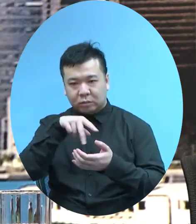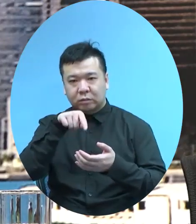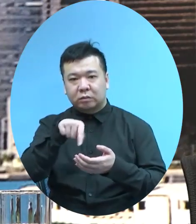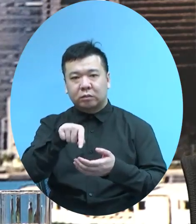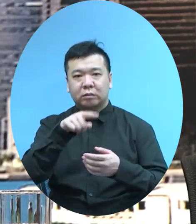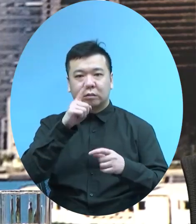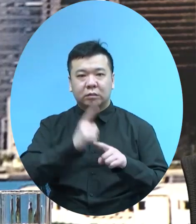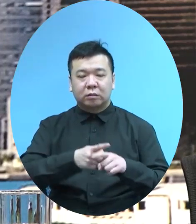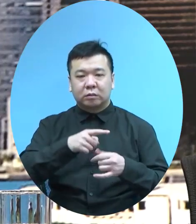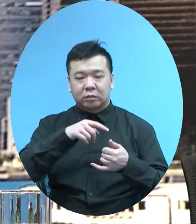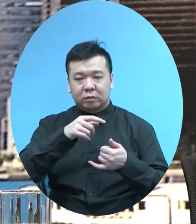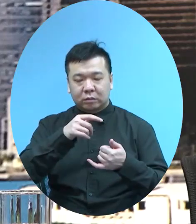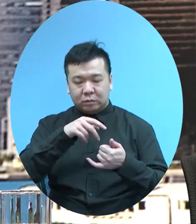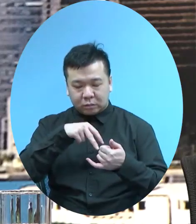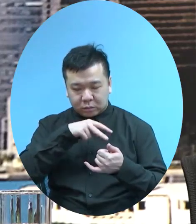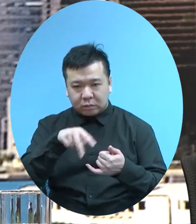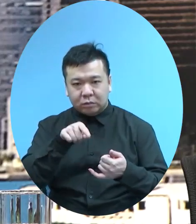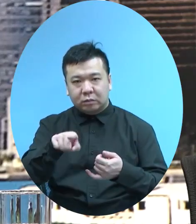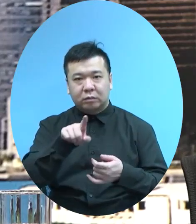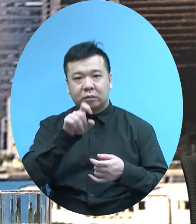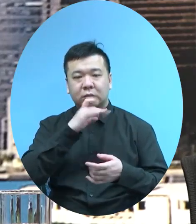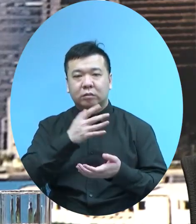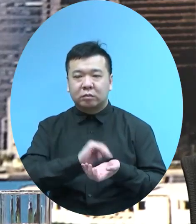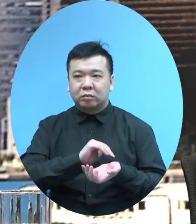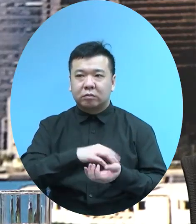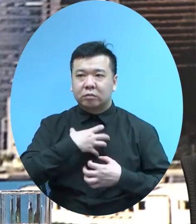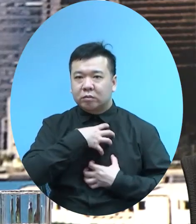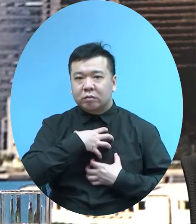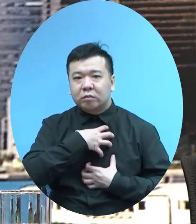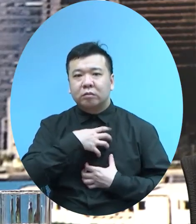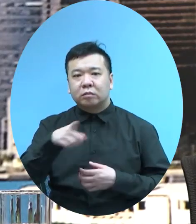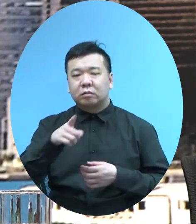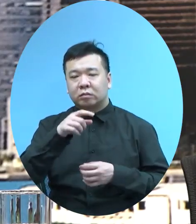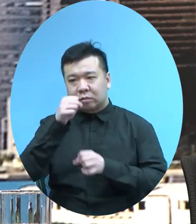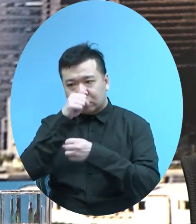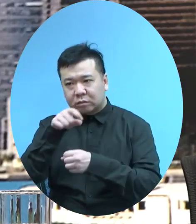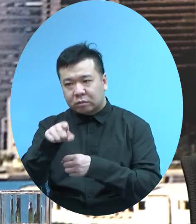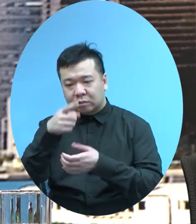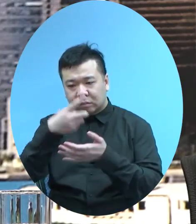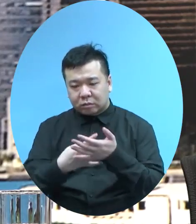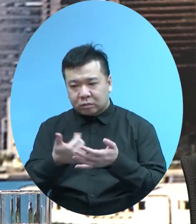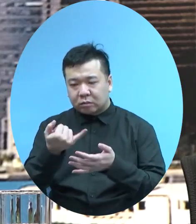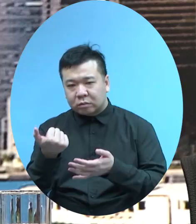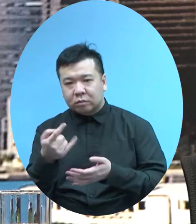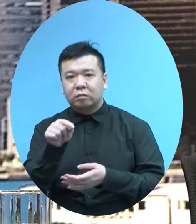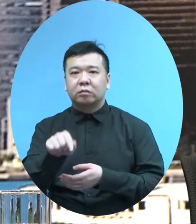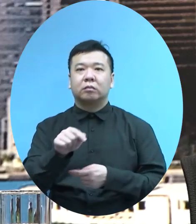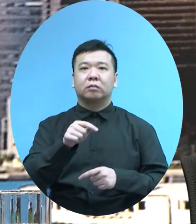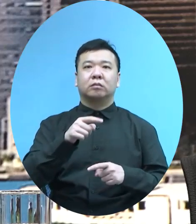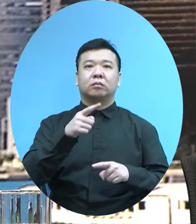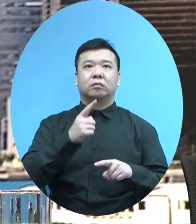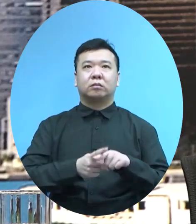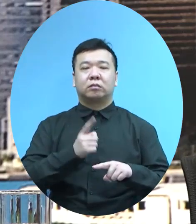其實咧都要睇下即係佢本身有冇病徵啊，個檢查嗰個樣本個條件啊咁。咁所以咧，其實我